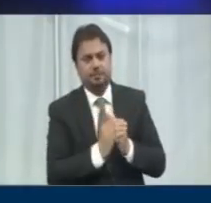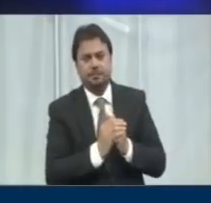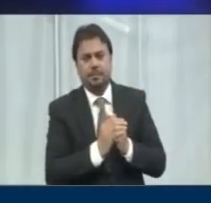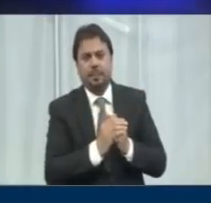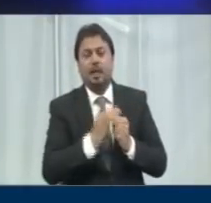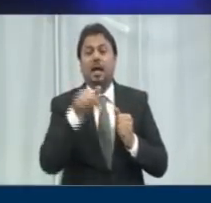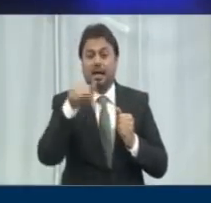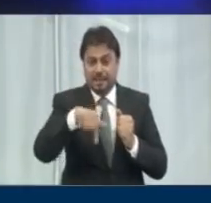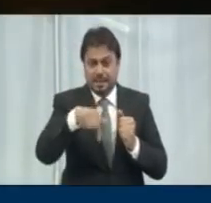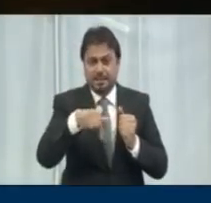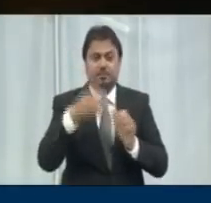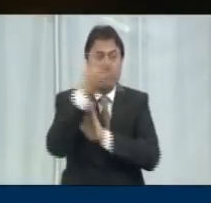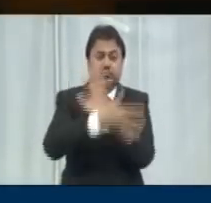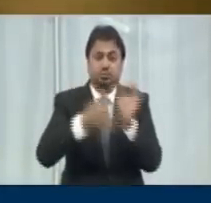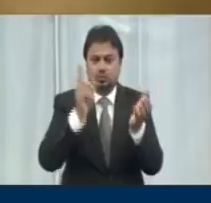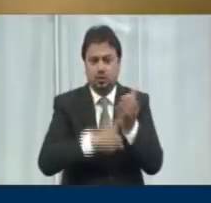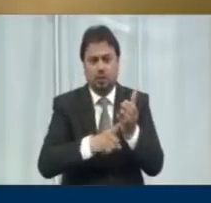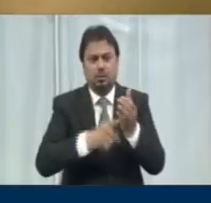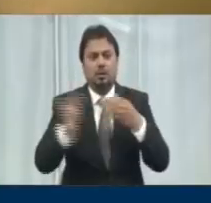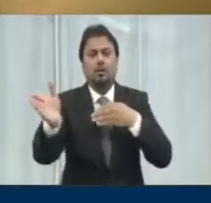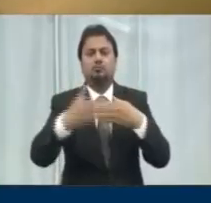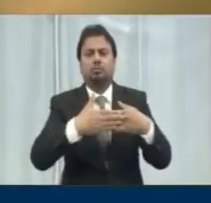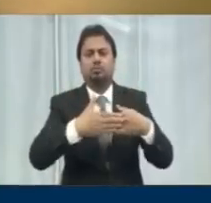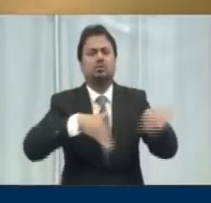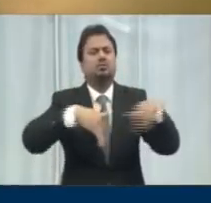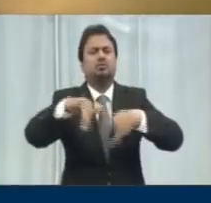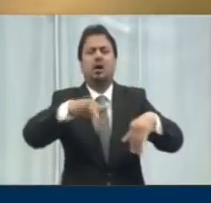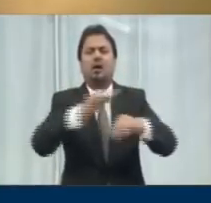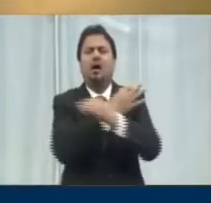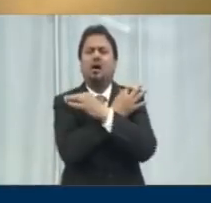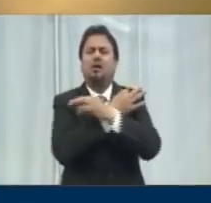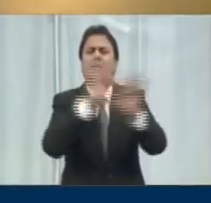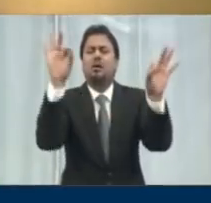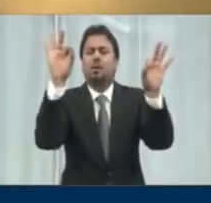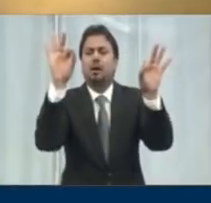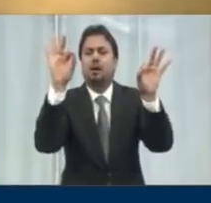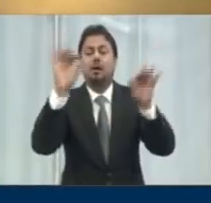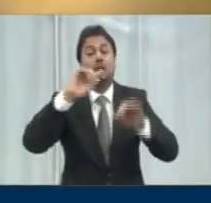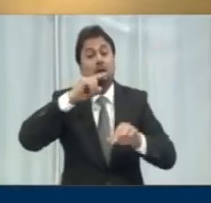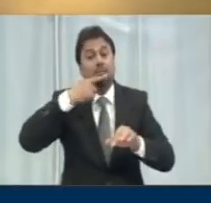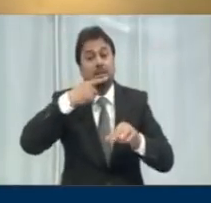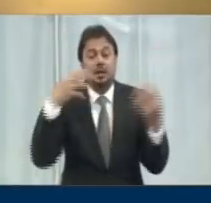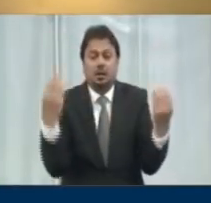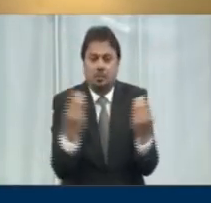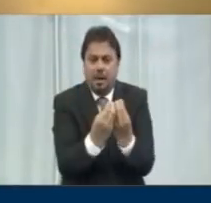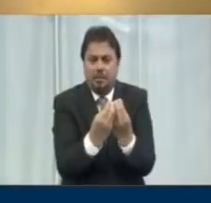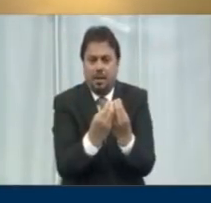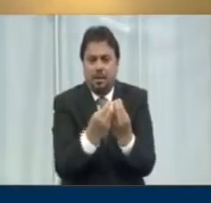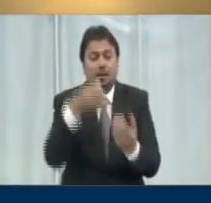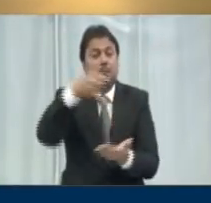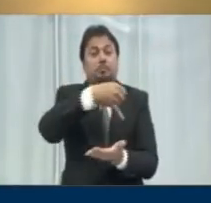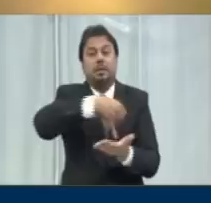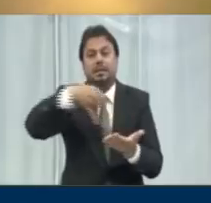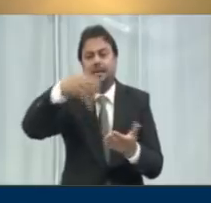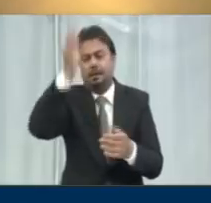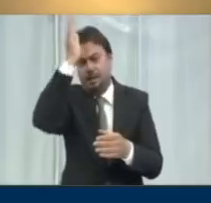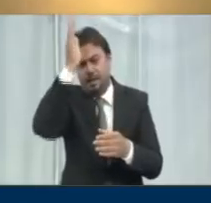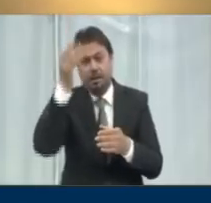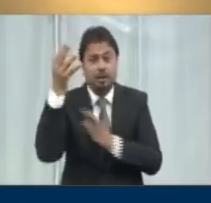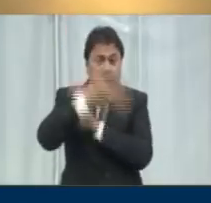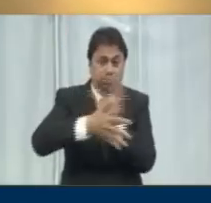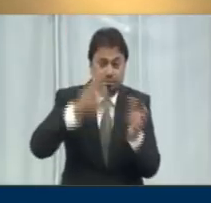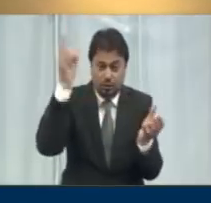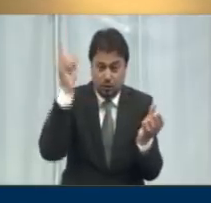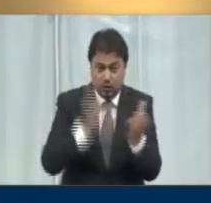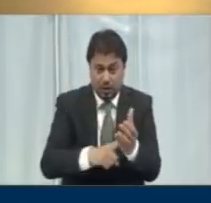بالحقيقة طبعا جاءت تأكيدات بقطع جميع الطرق الرابطة ما بين مدينة البصرة مع بقية المدن العراقية، لكن لا يوجد تأكيد لحد